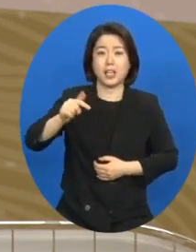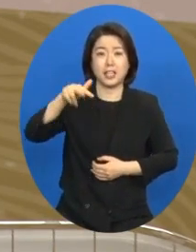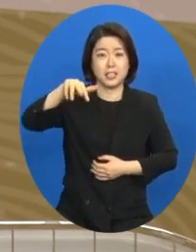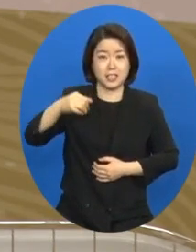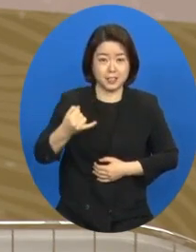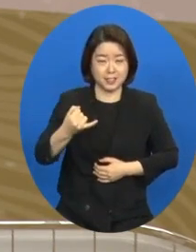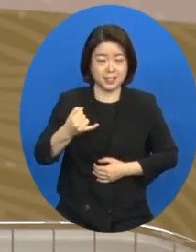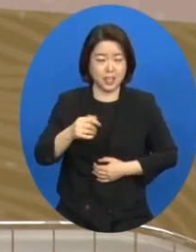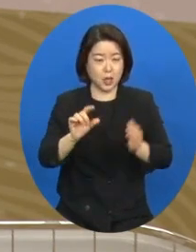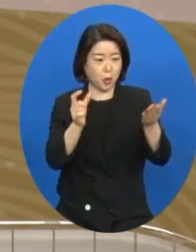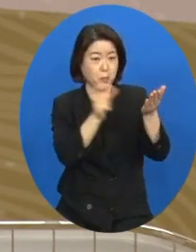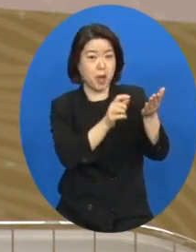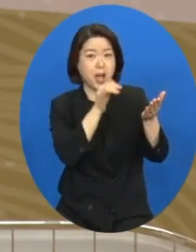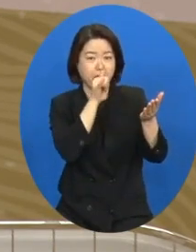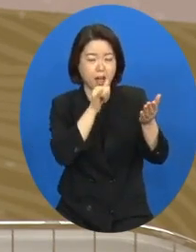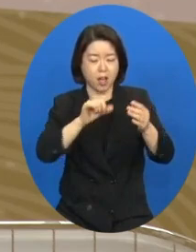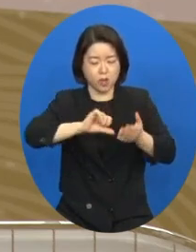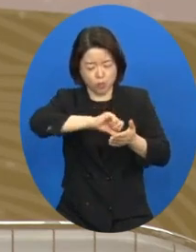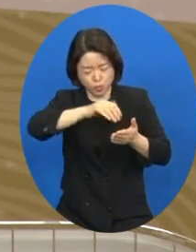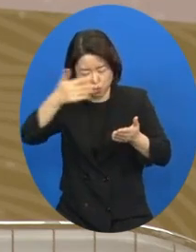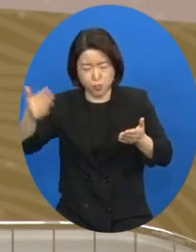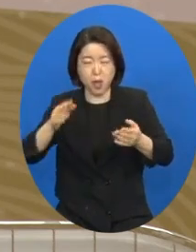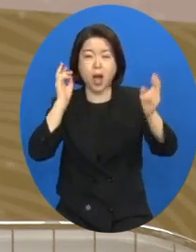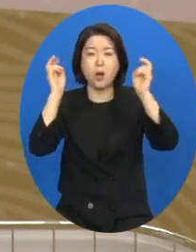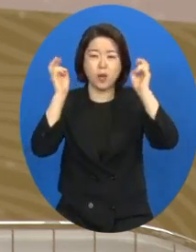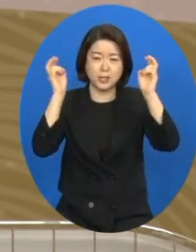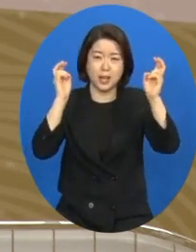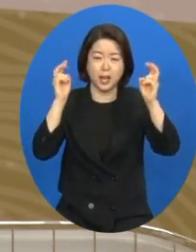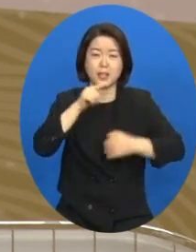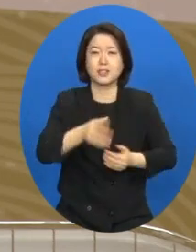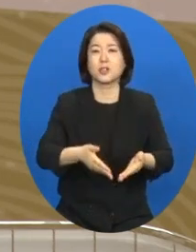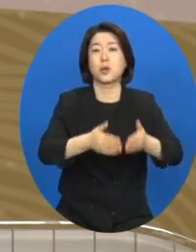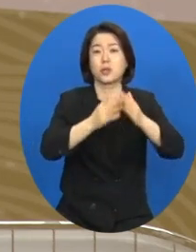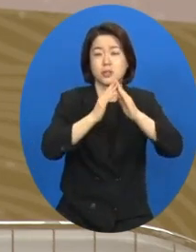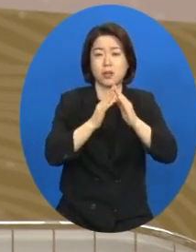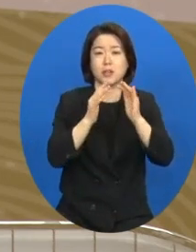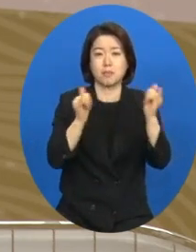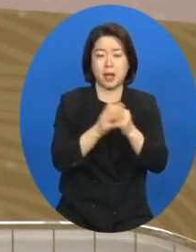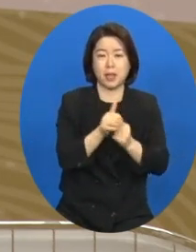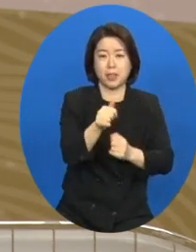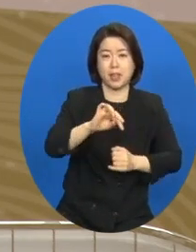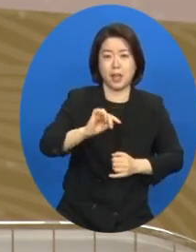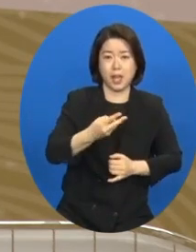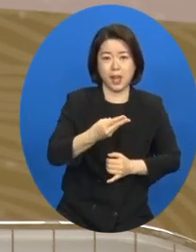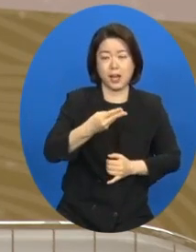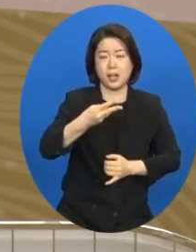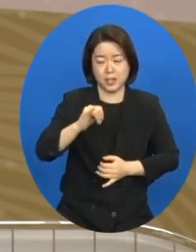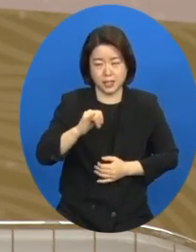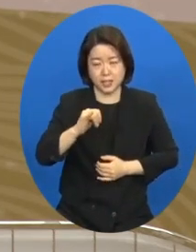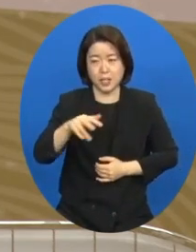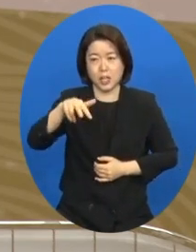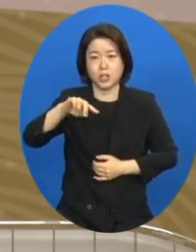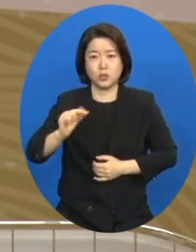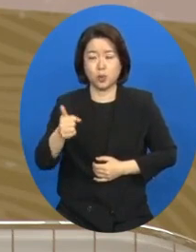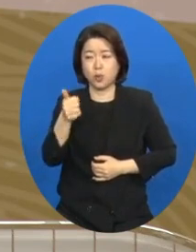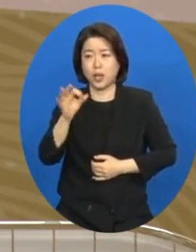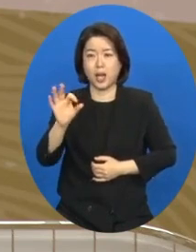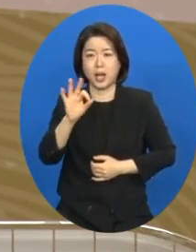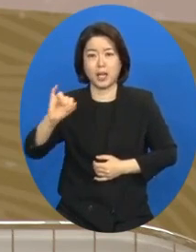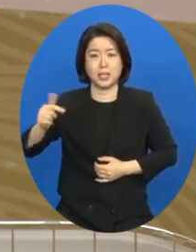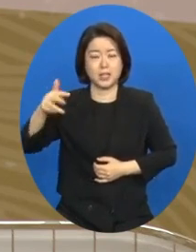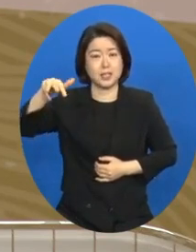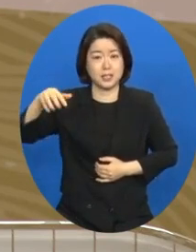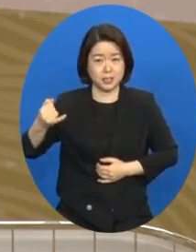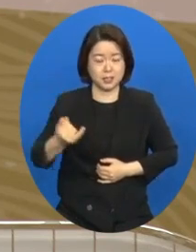세계적인 유명한 상태죠 그 회사를 설립한 헨리 존 하인즈 가 1919년에 세상을